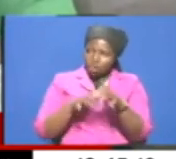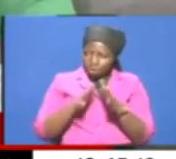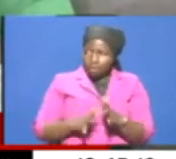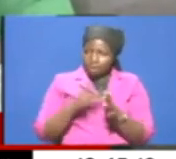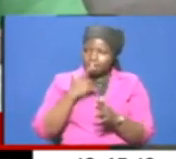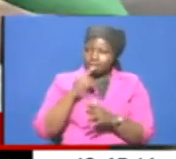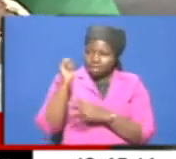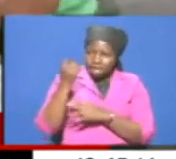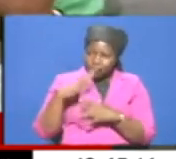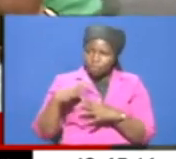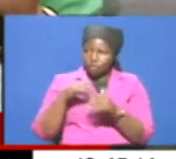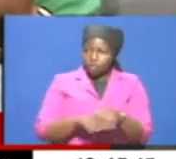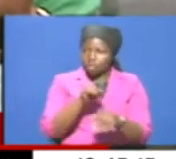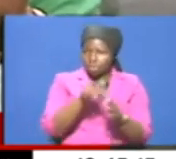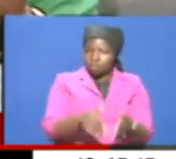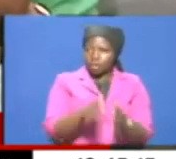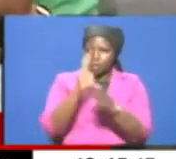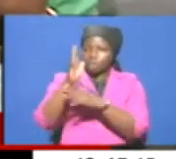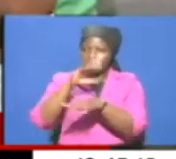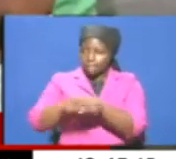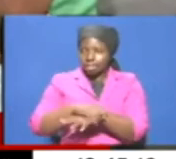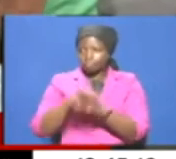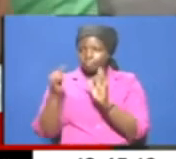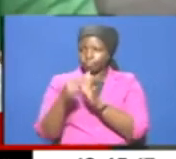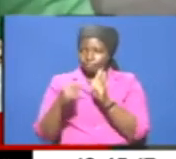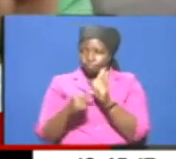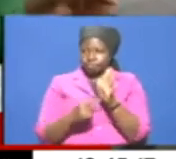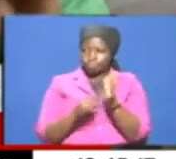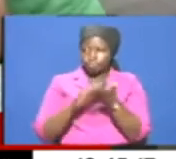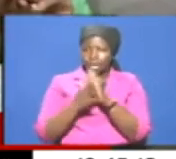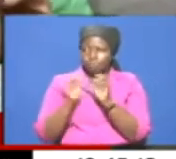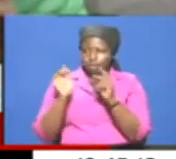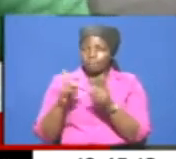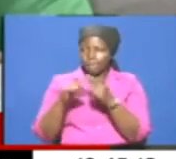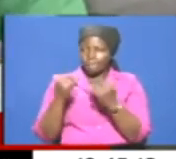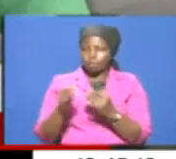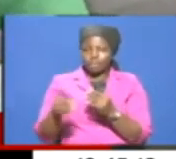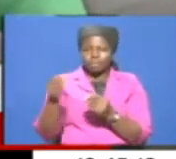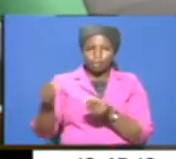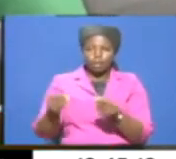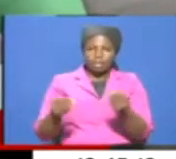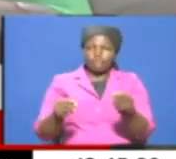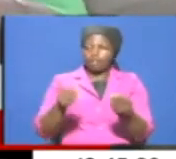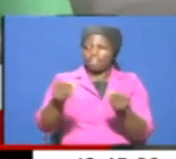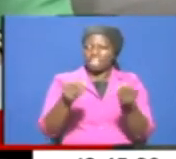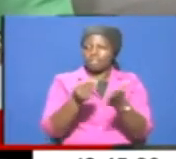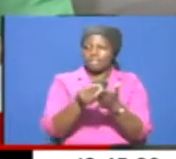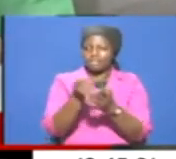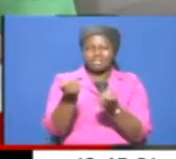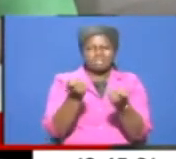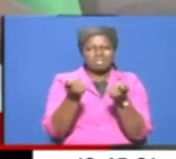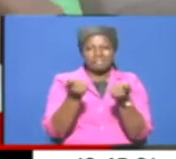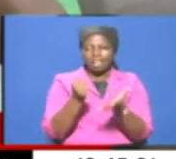hii na tutapata hii, itakuwa sawa. Mm-hmm. Lakini wale hii handouts kidogo, mm-hmm, kidogo, mm-hmm, haitasaidia Mkenya hata.